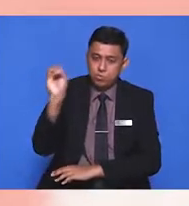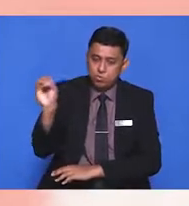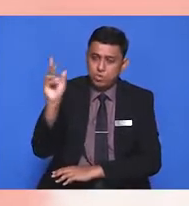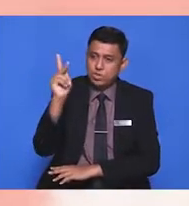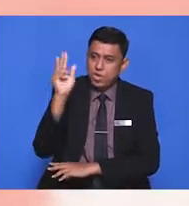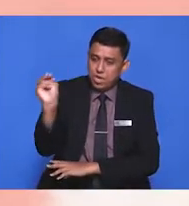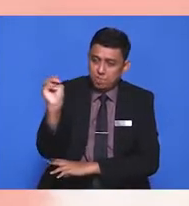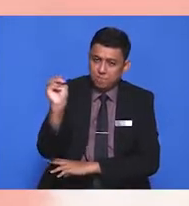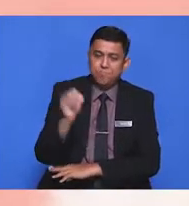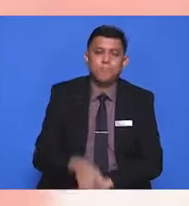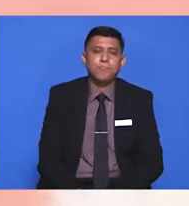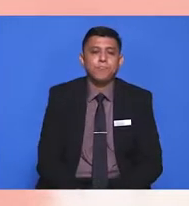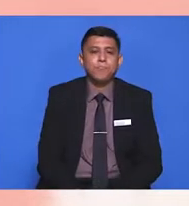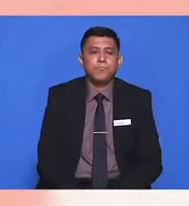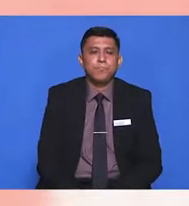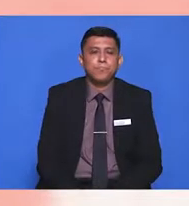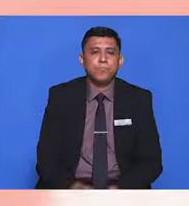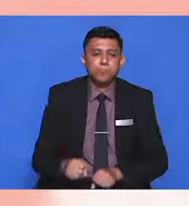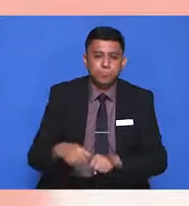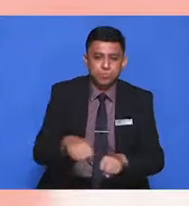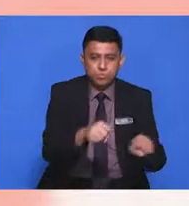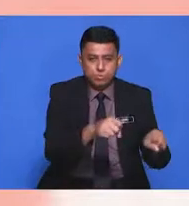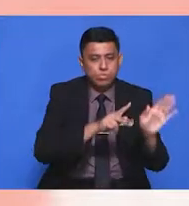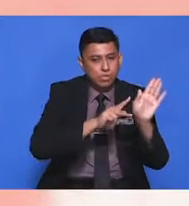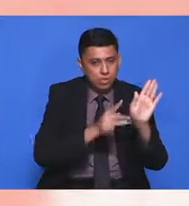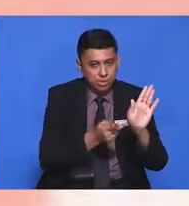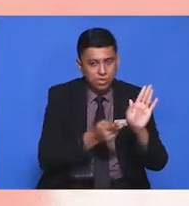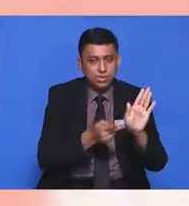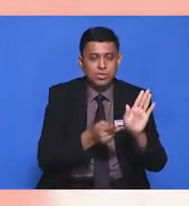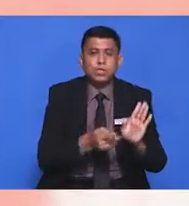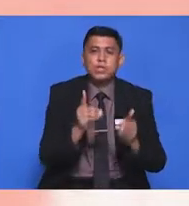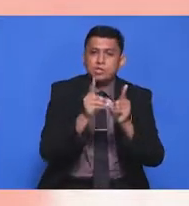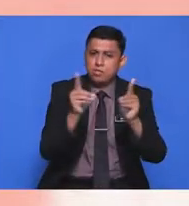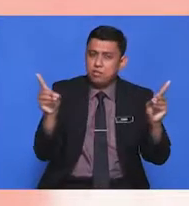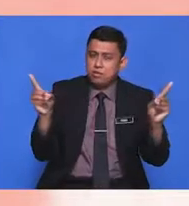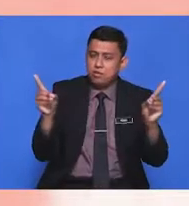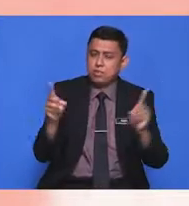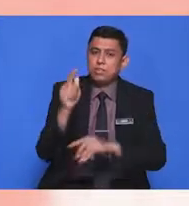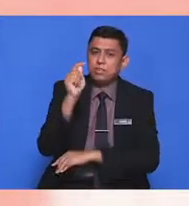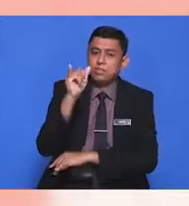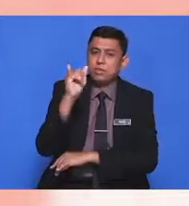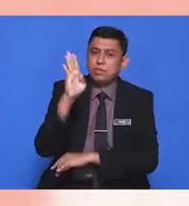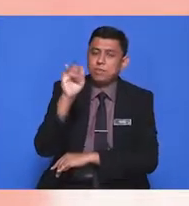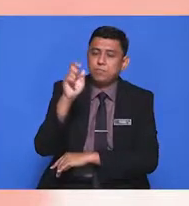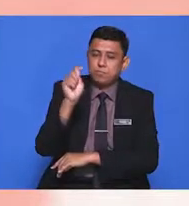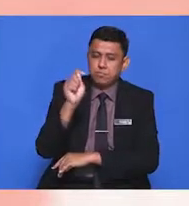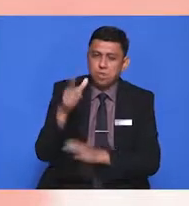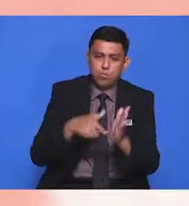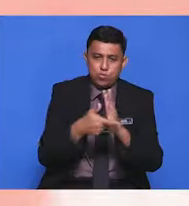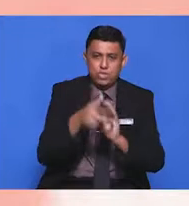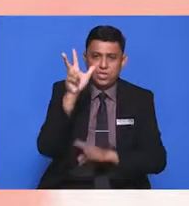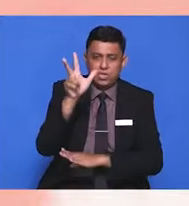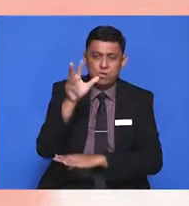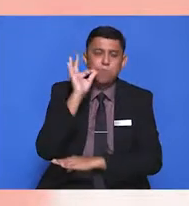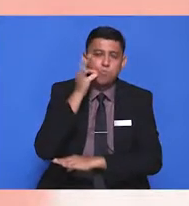4,880 km panjangnya. Sungai ini berpunca dari dataran Tibet, mengalir melalui tiga buah negara,